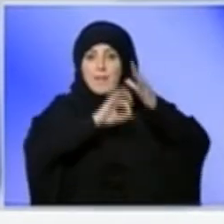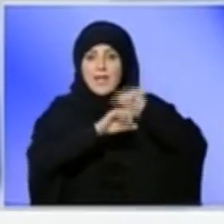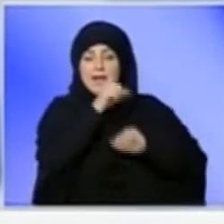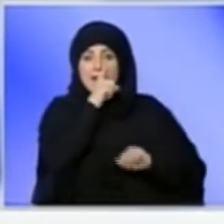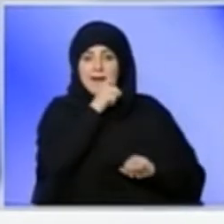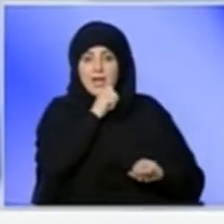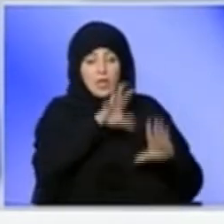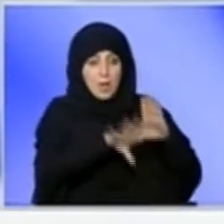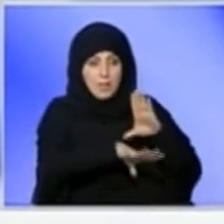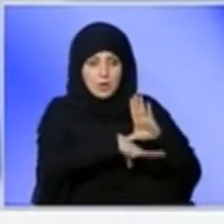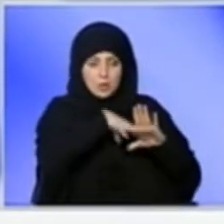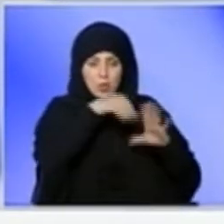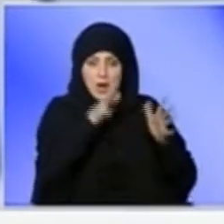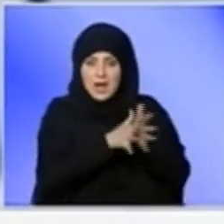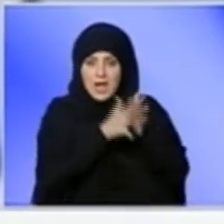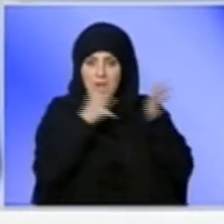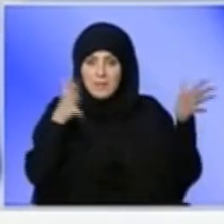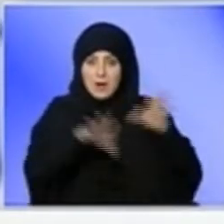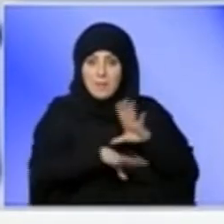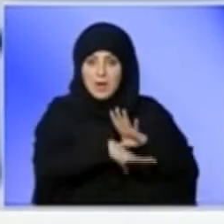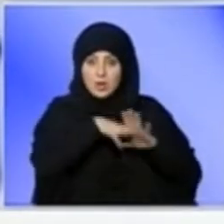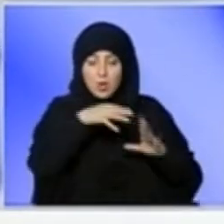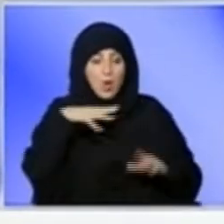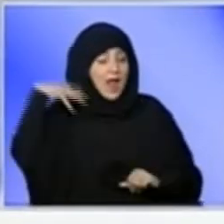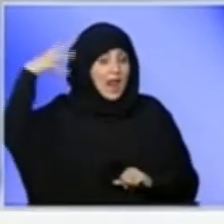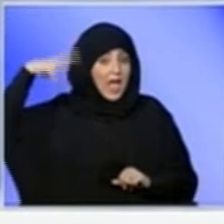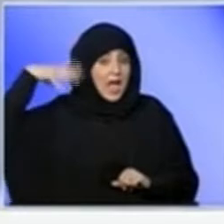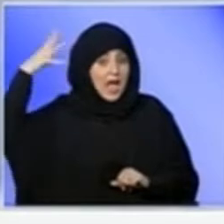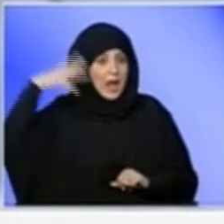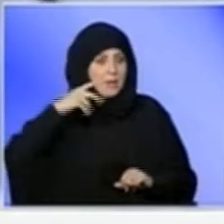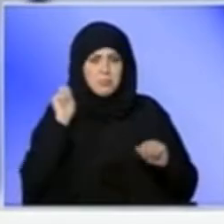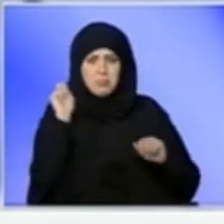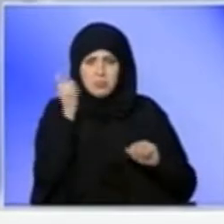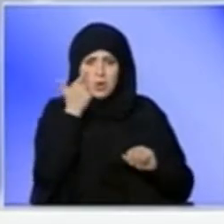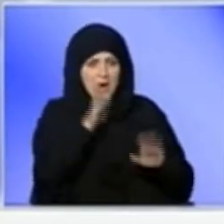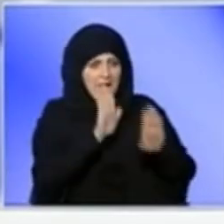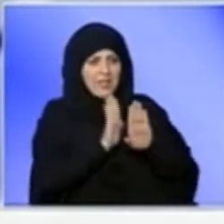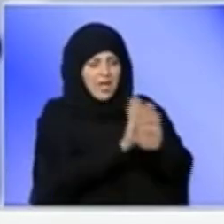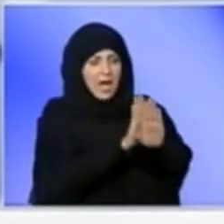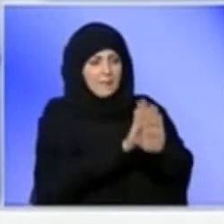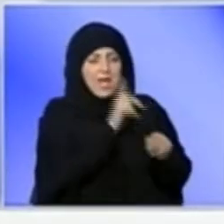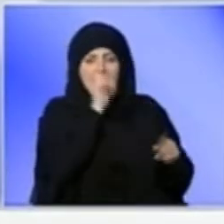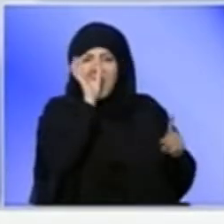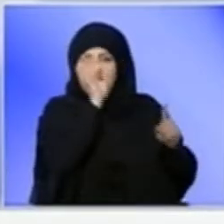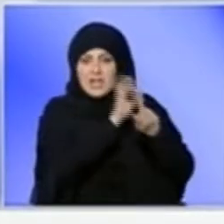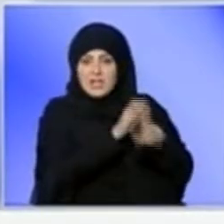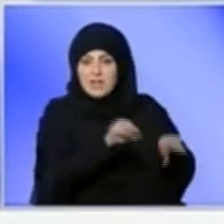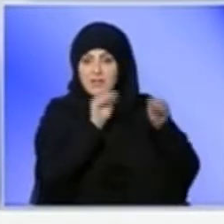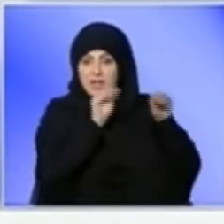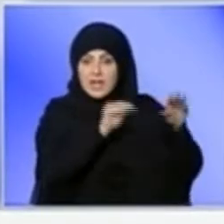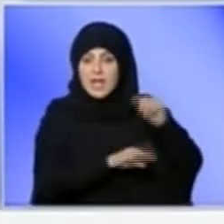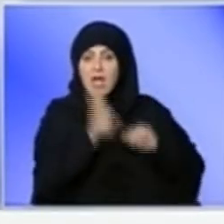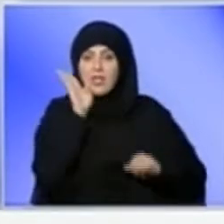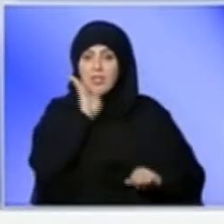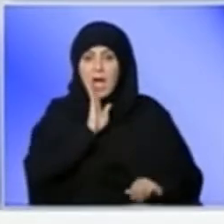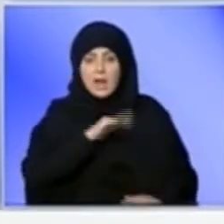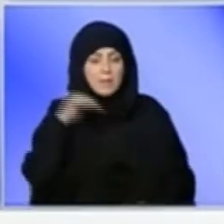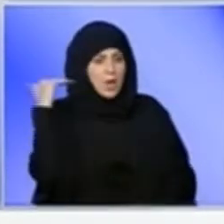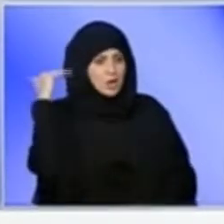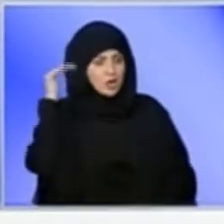المشروع الأكبر، وهو مشروع أنقذ الحلم. هذا المشروع يهدف إلى نشر التوعية بين